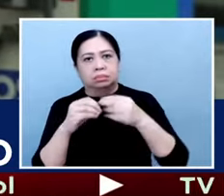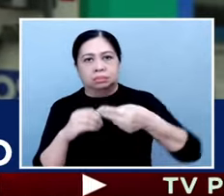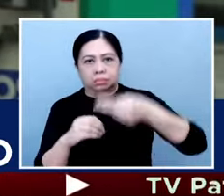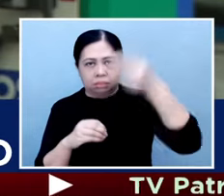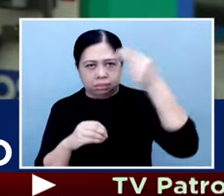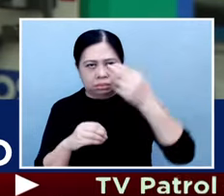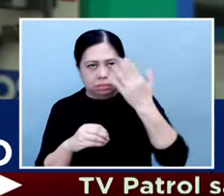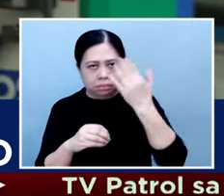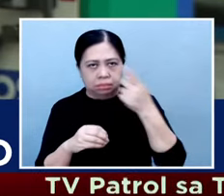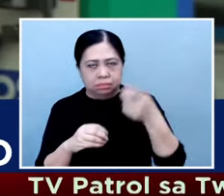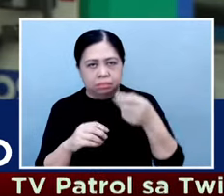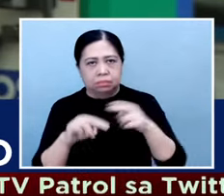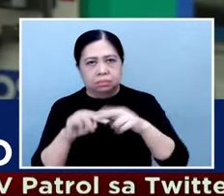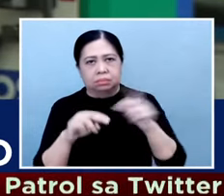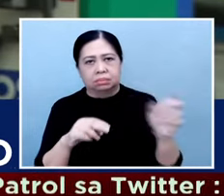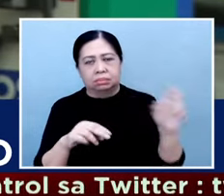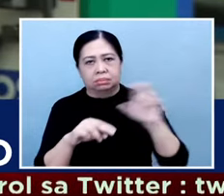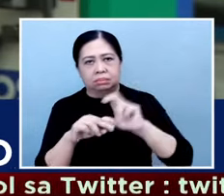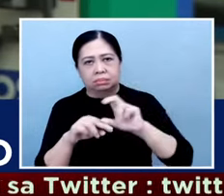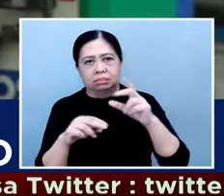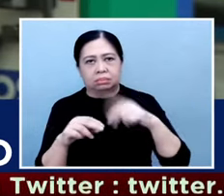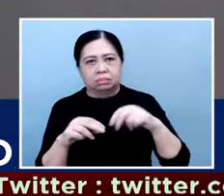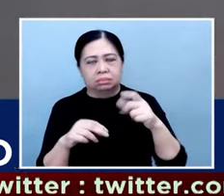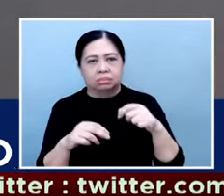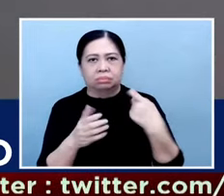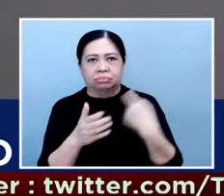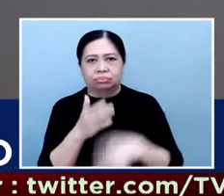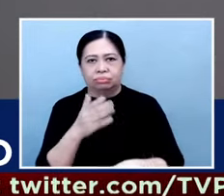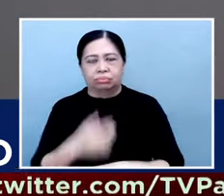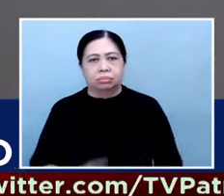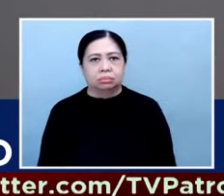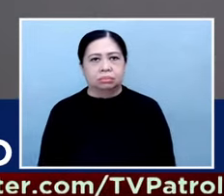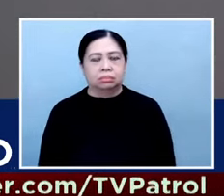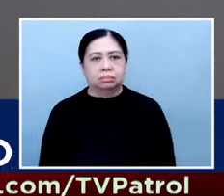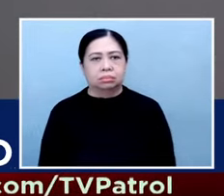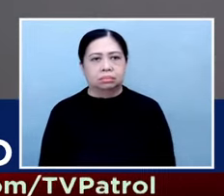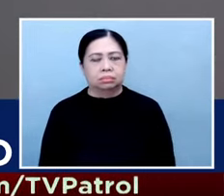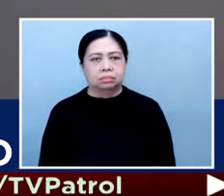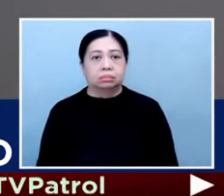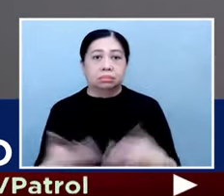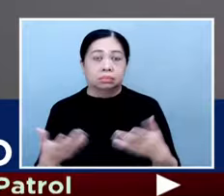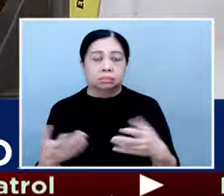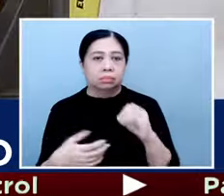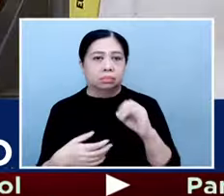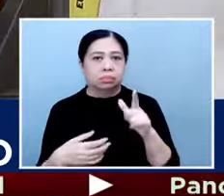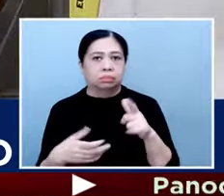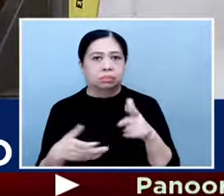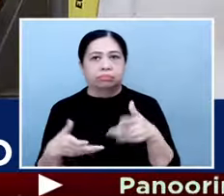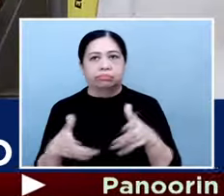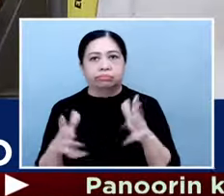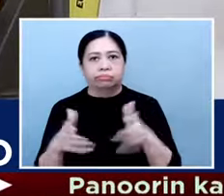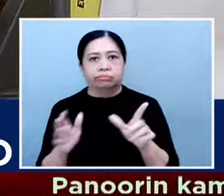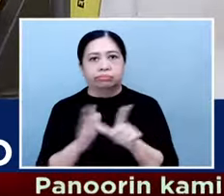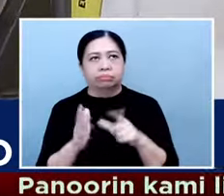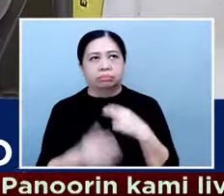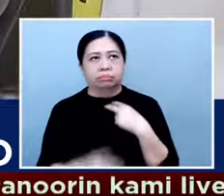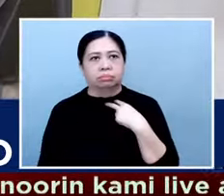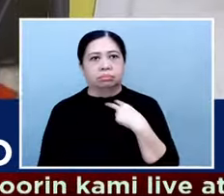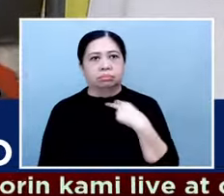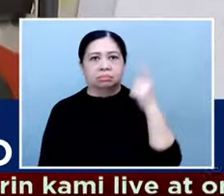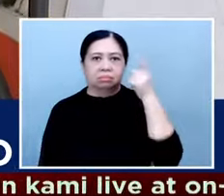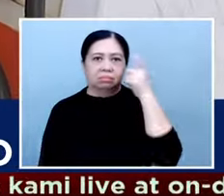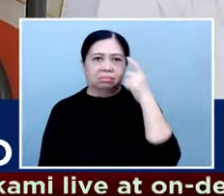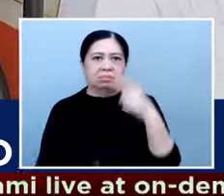dahil nga sa ipinapatong na premium at freight cost. Dahil sa oil deregulation law, walang magawang gobyerno